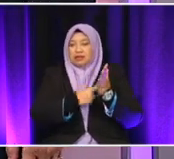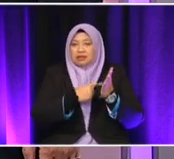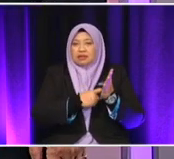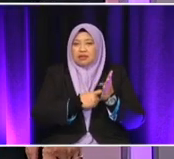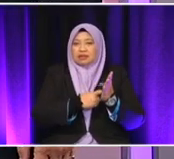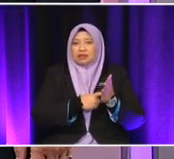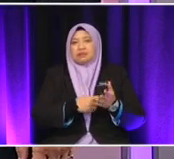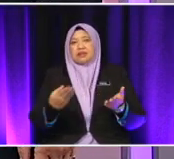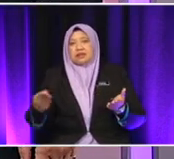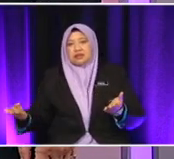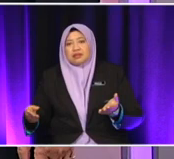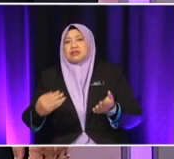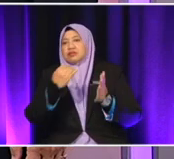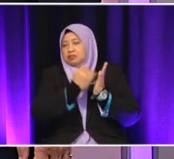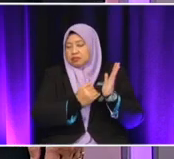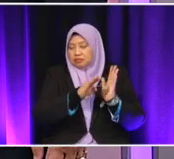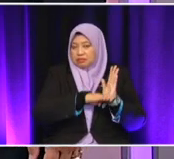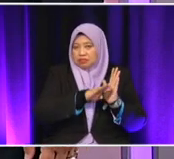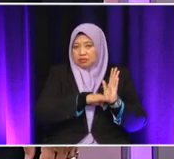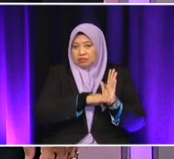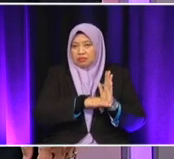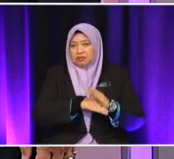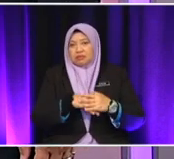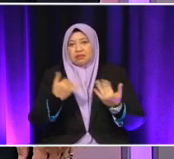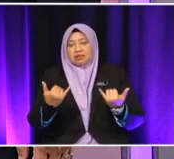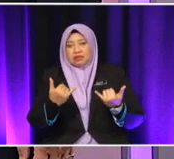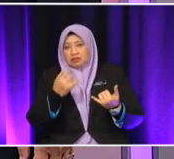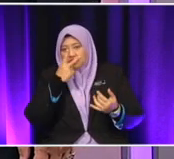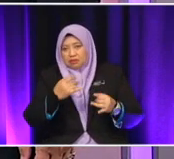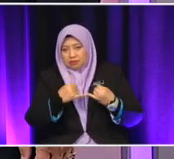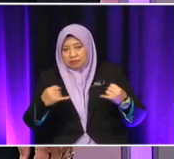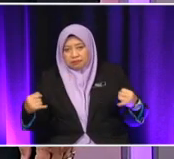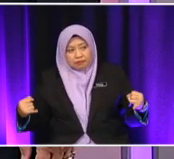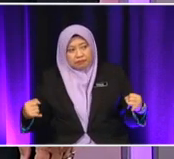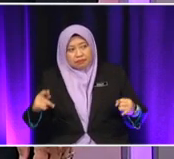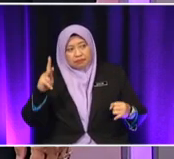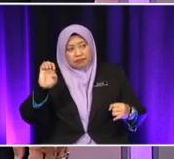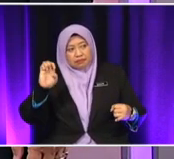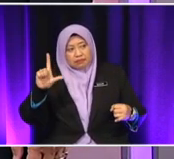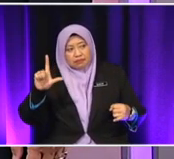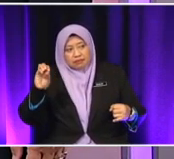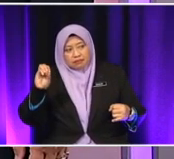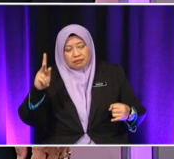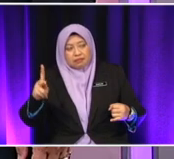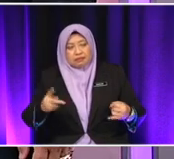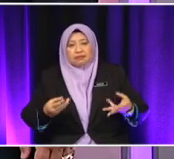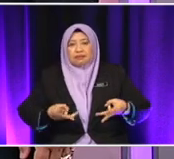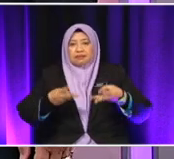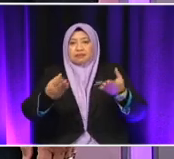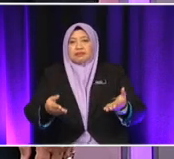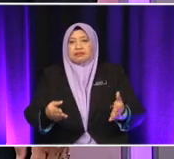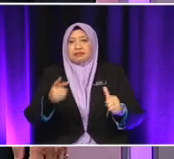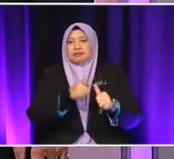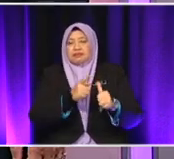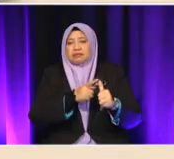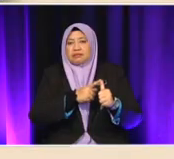lihat jenis Teluk penawaran mempunyai dua jenis Teluk penawaran satu